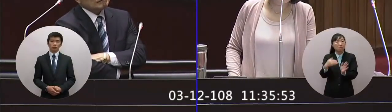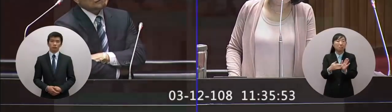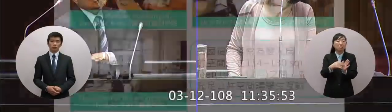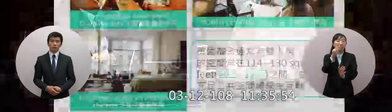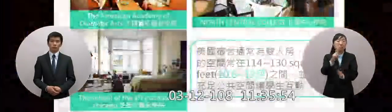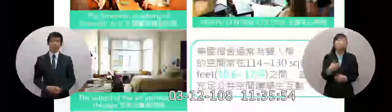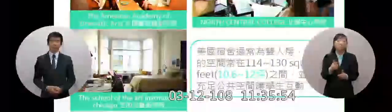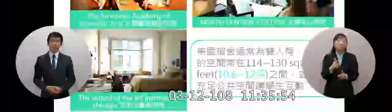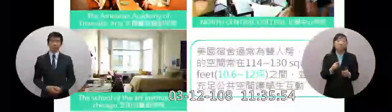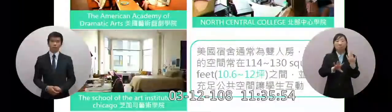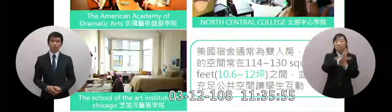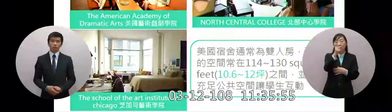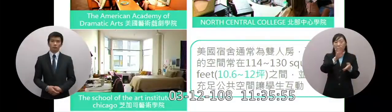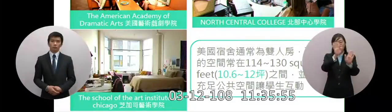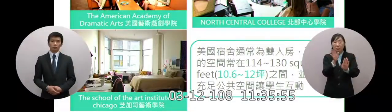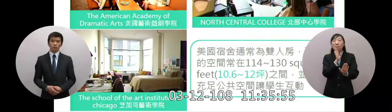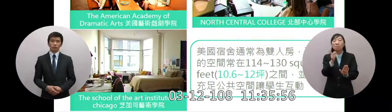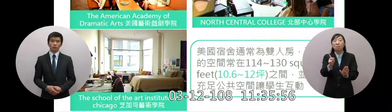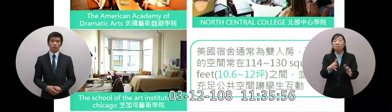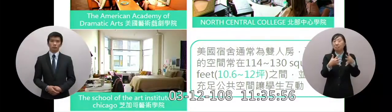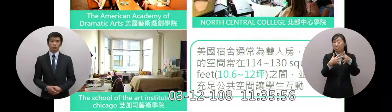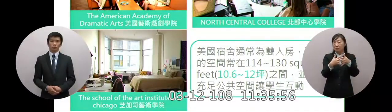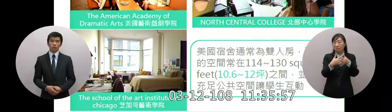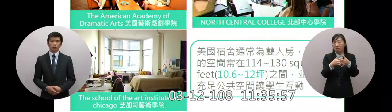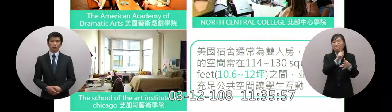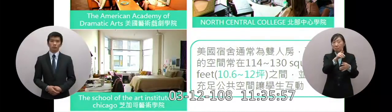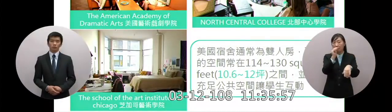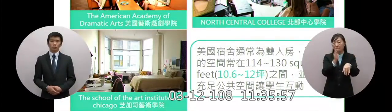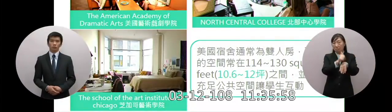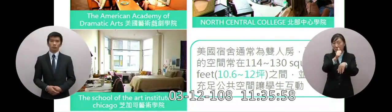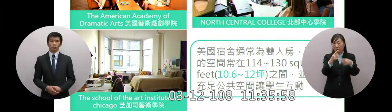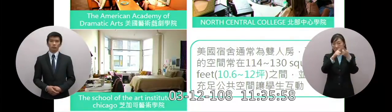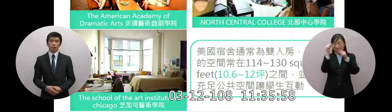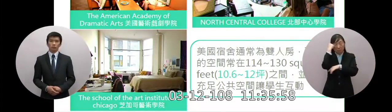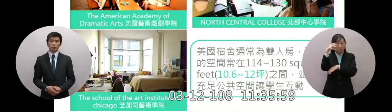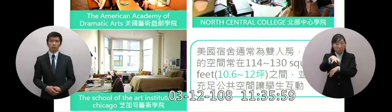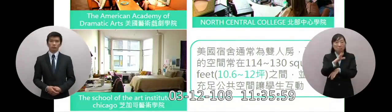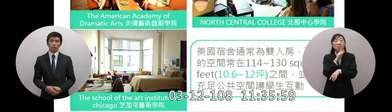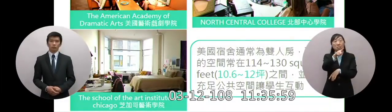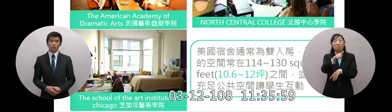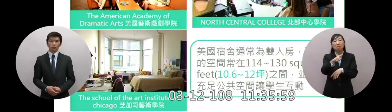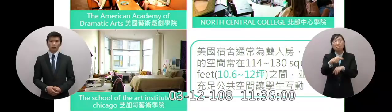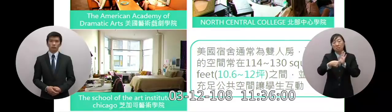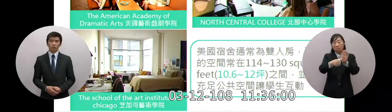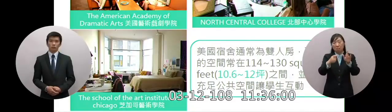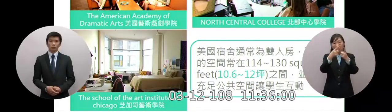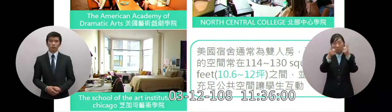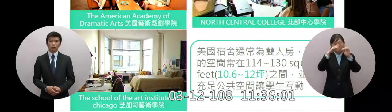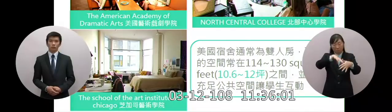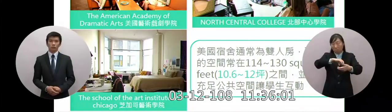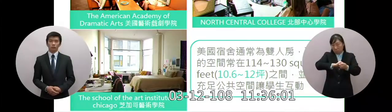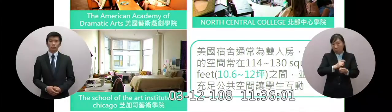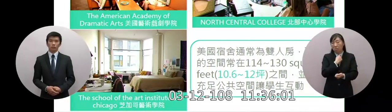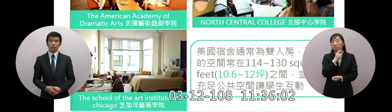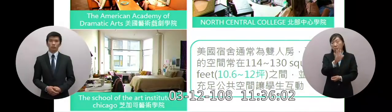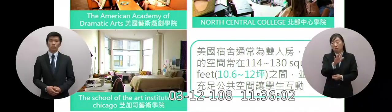例，非常快的一个分享。美国优质宿舍已经是顶尖大学的必备设施。我跟院长